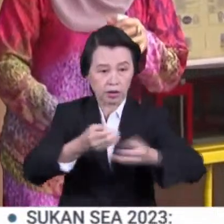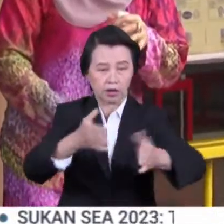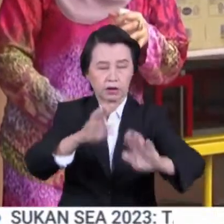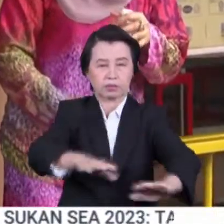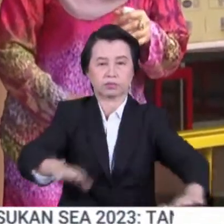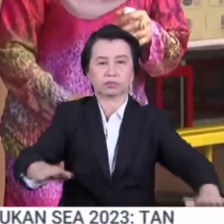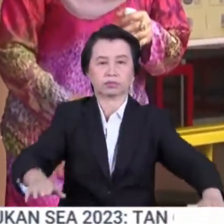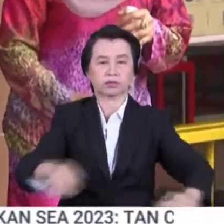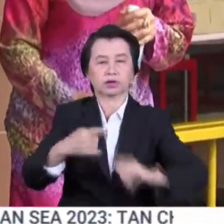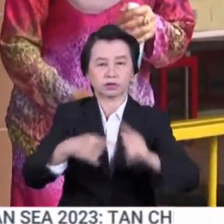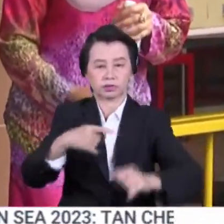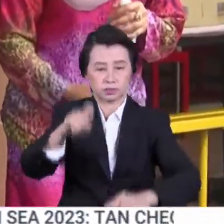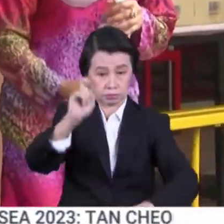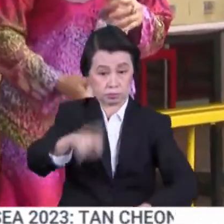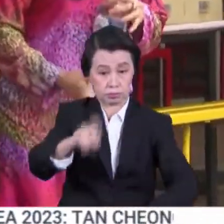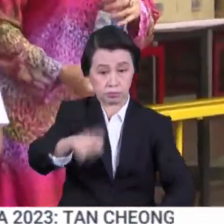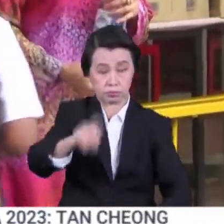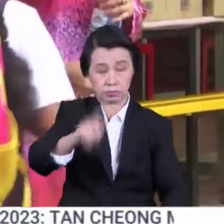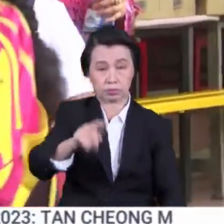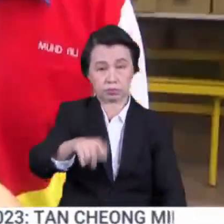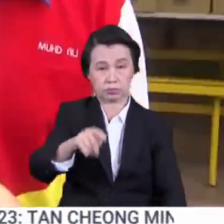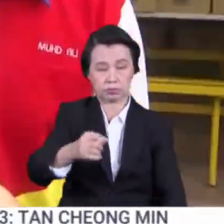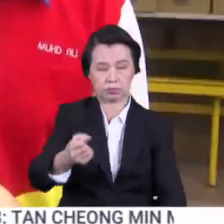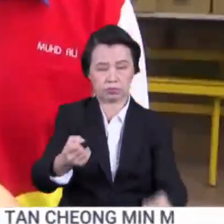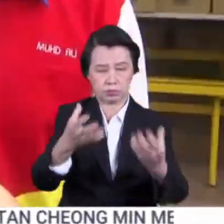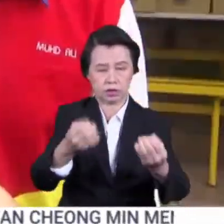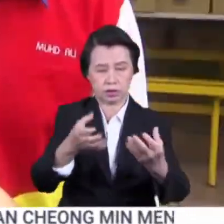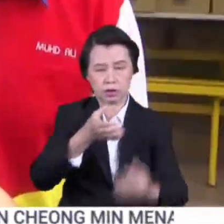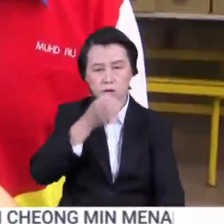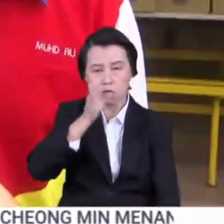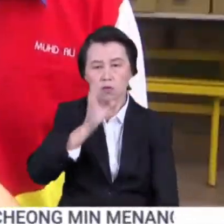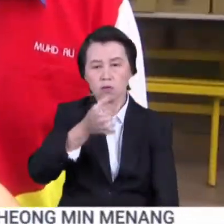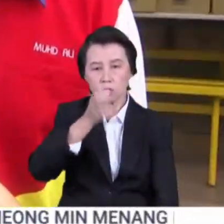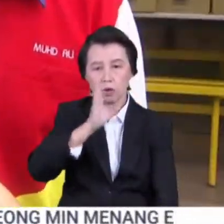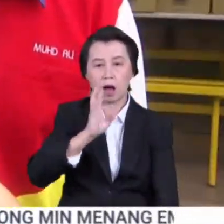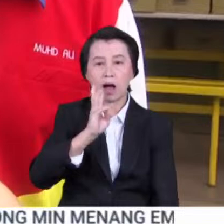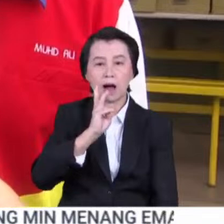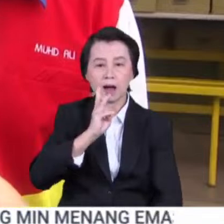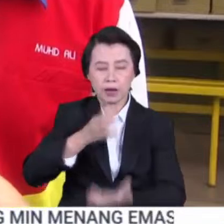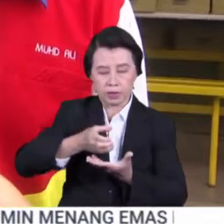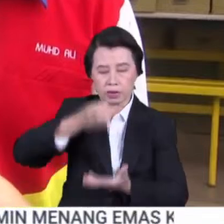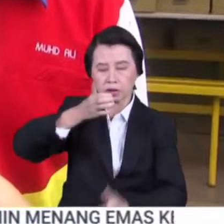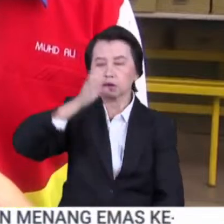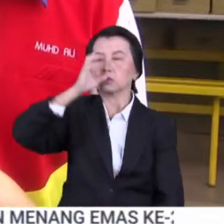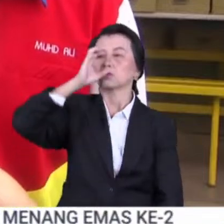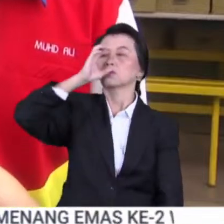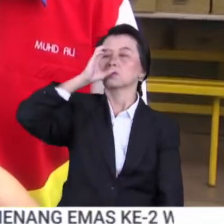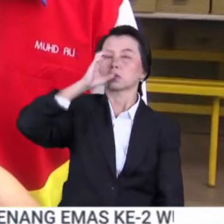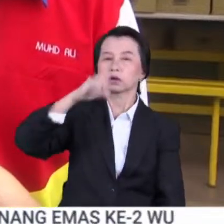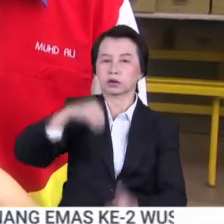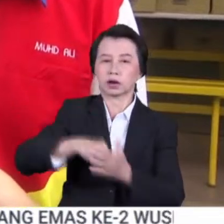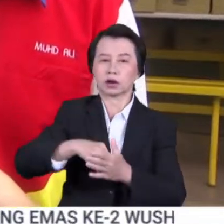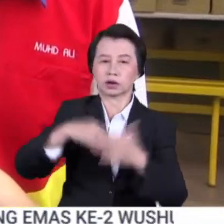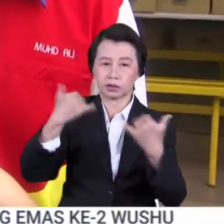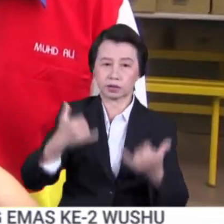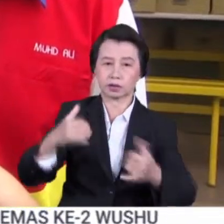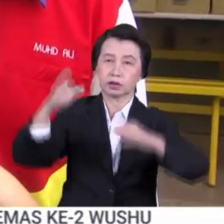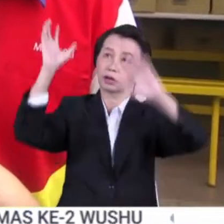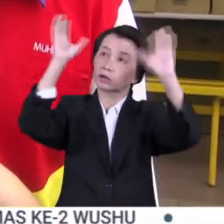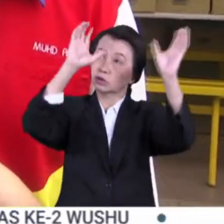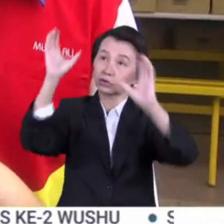murid tentang perlunya banyak minum air, terutama dalam keadaan cuaca